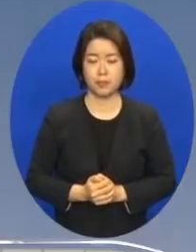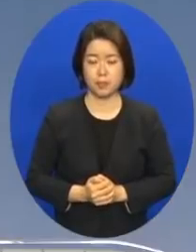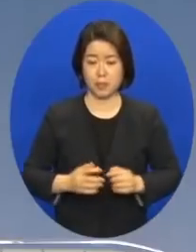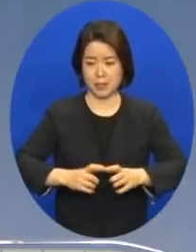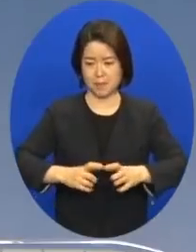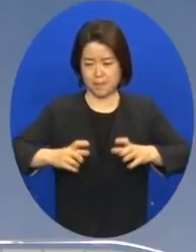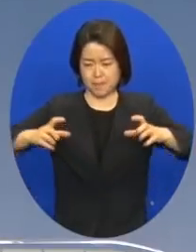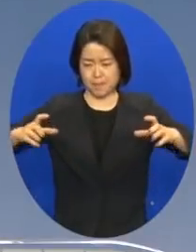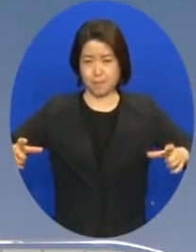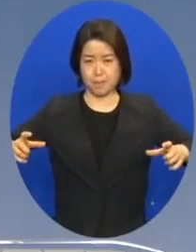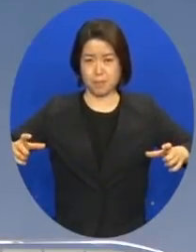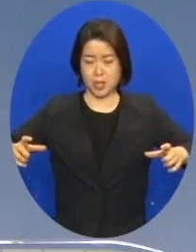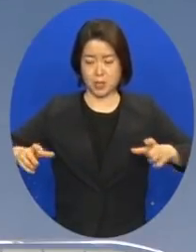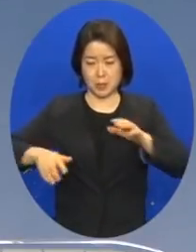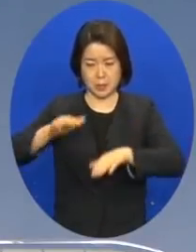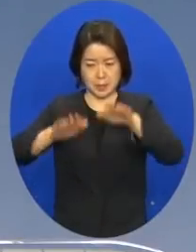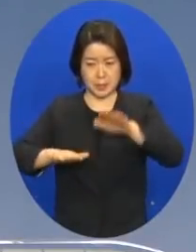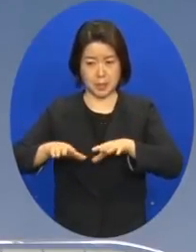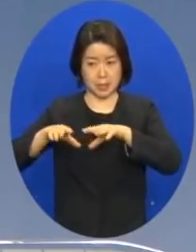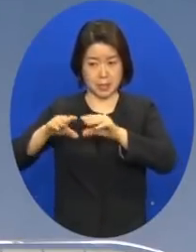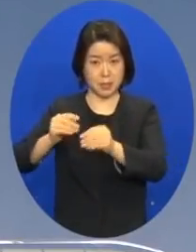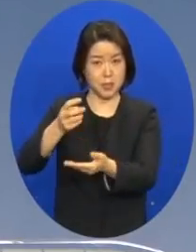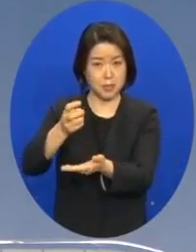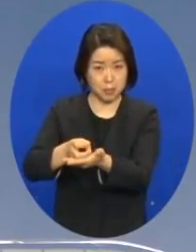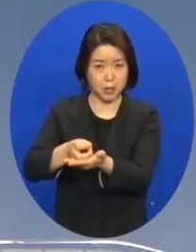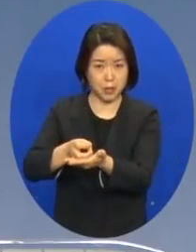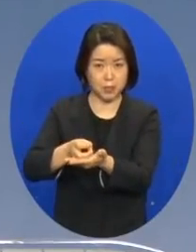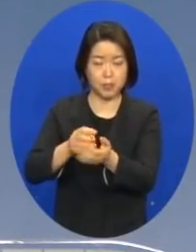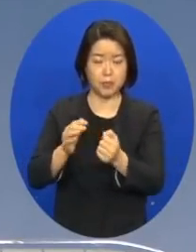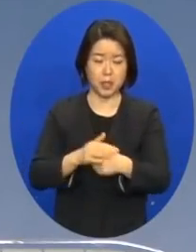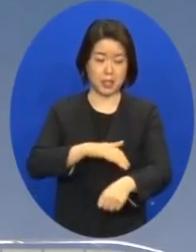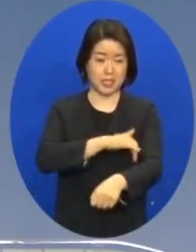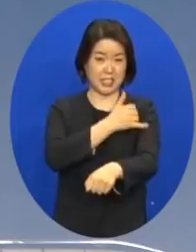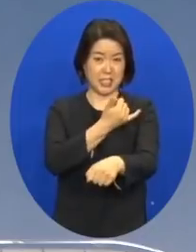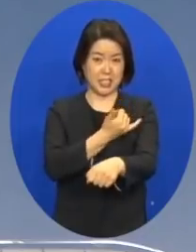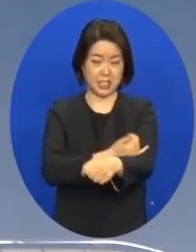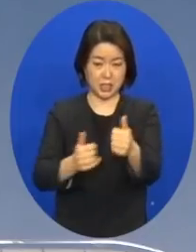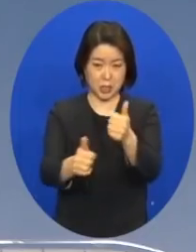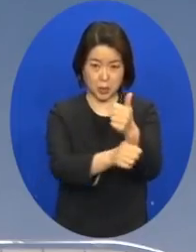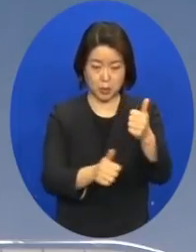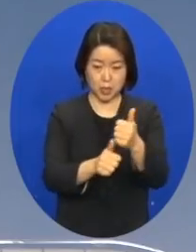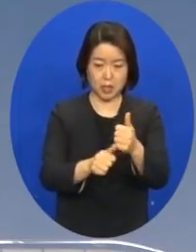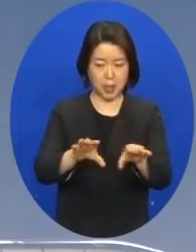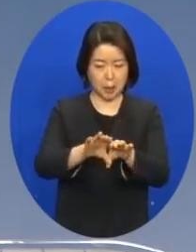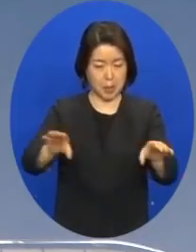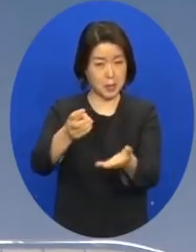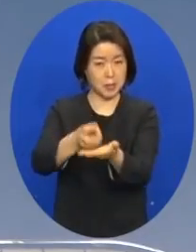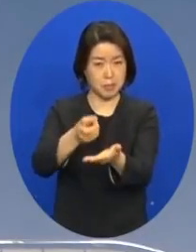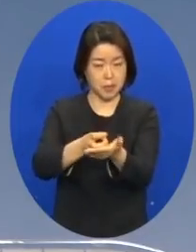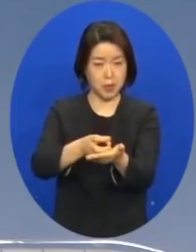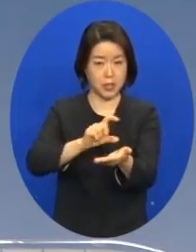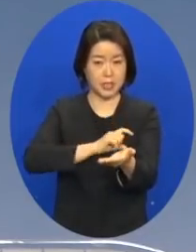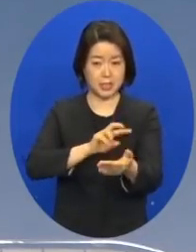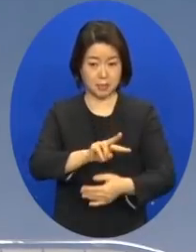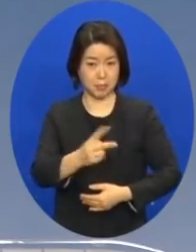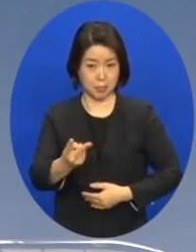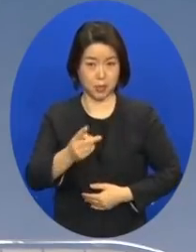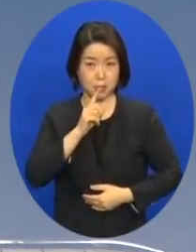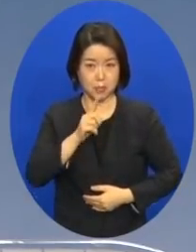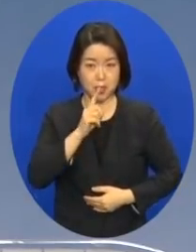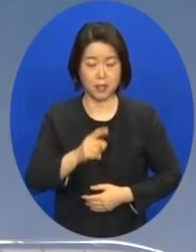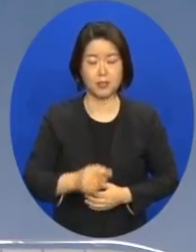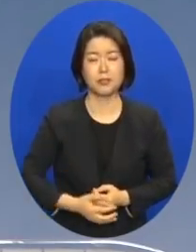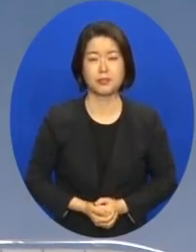포괄적 차별금지법, 또는 인권위원회에서 그걸 평등법이라고 이름을 바꾸겠다고